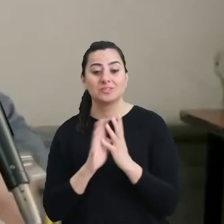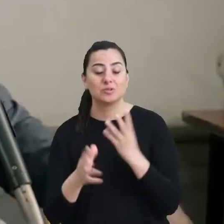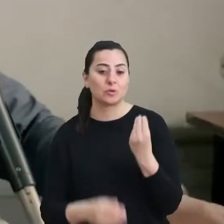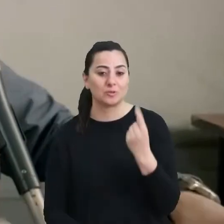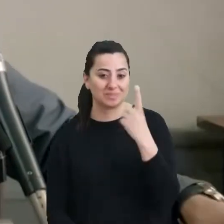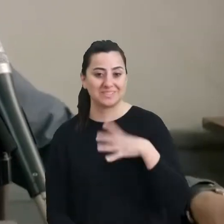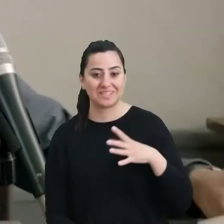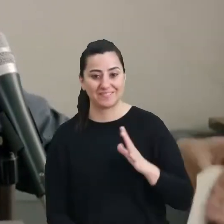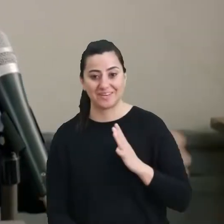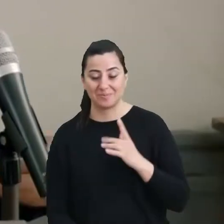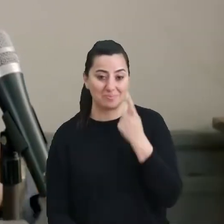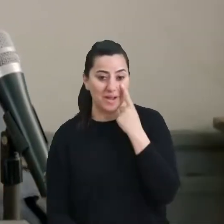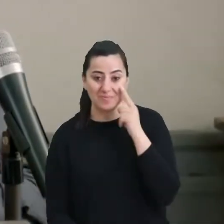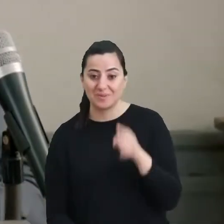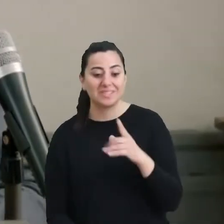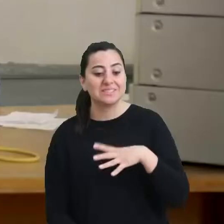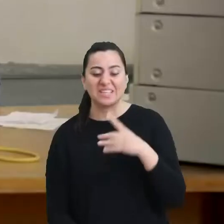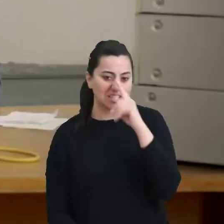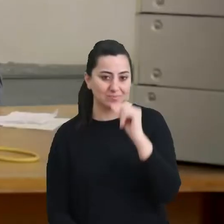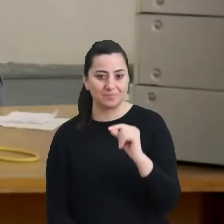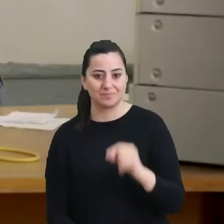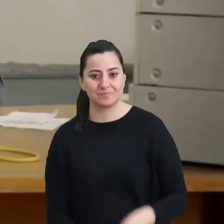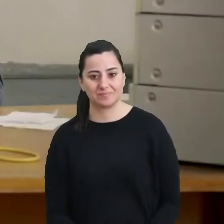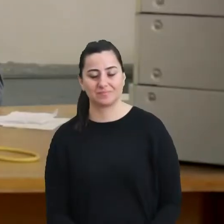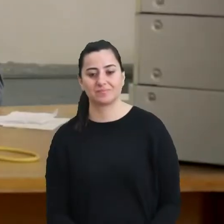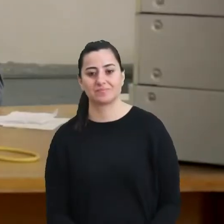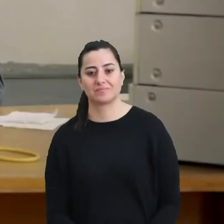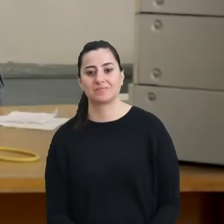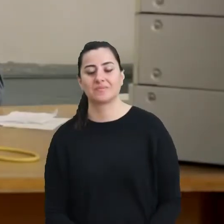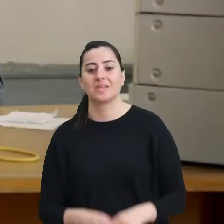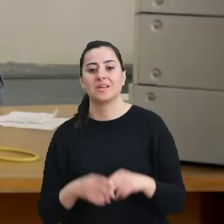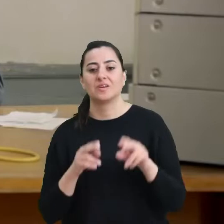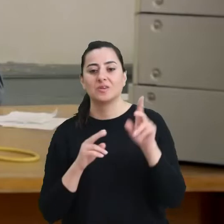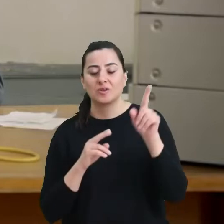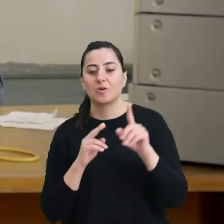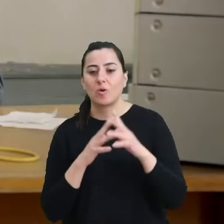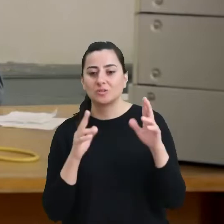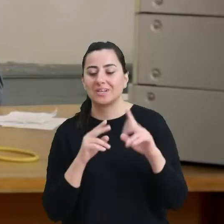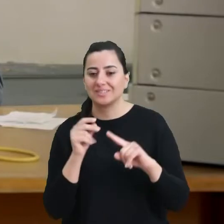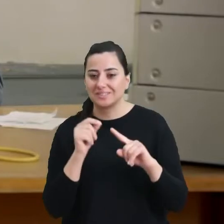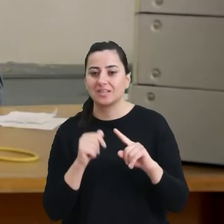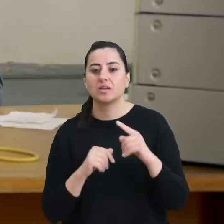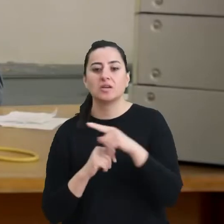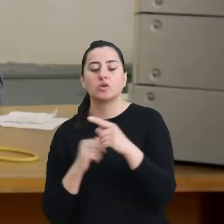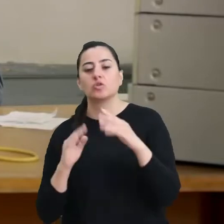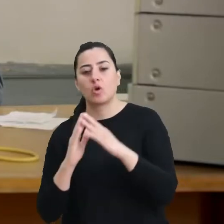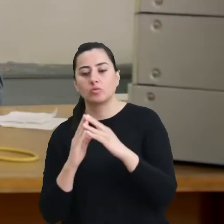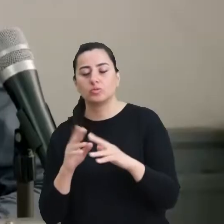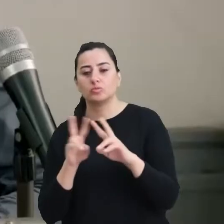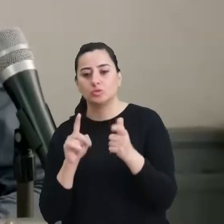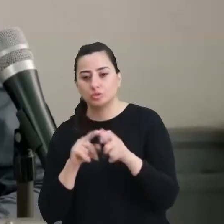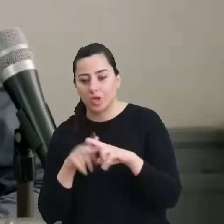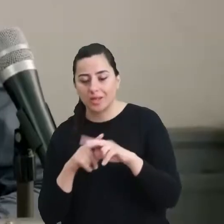güzel bir istek var. Bakalım bu isteği kim istemiş? Kağıttan okuyor. Goca İskenli Tahir dayıdan komşuları Musa dayı ve